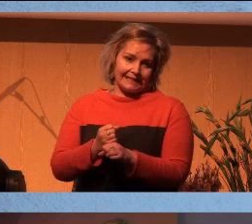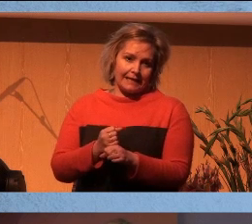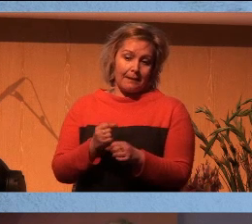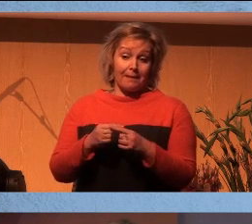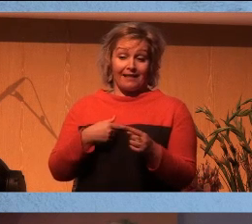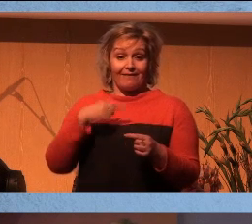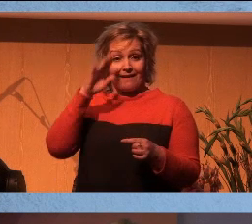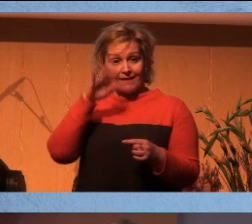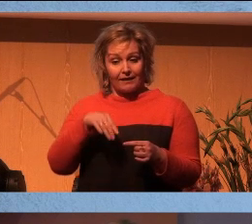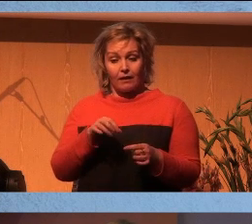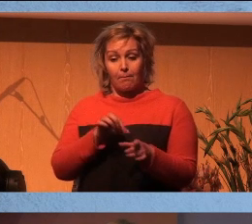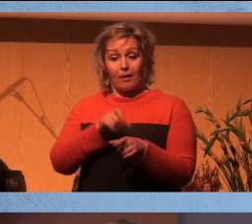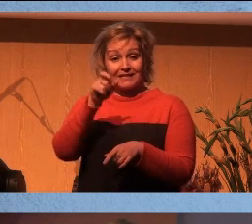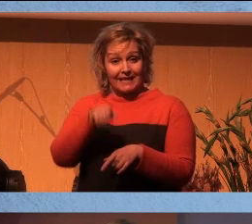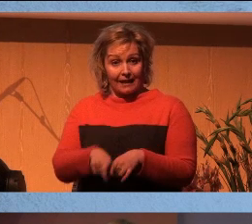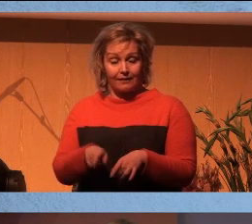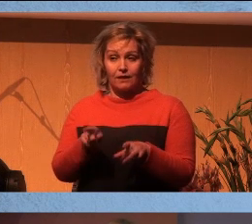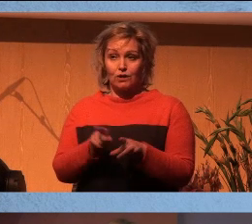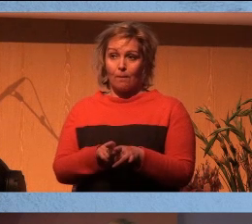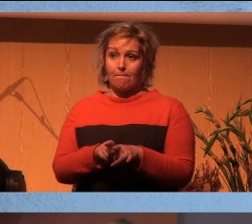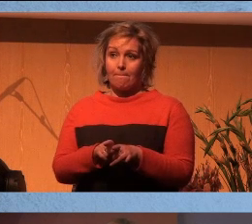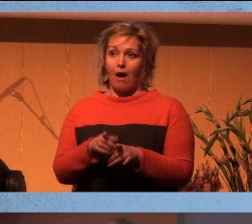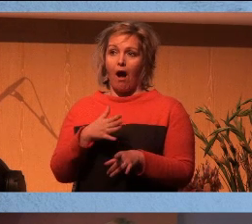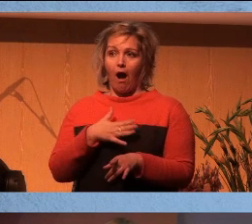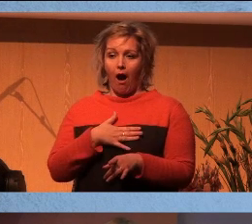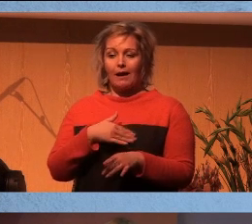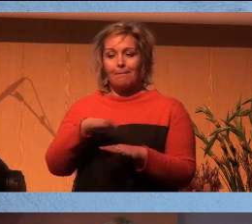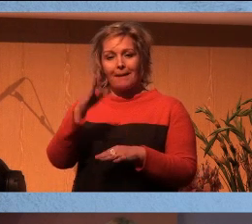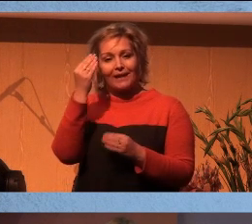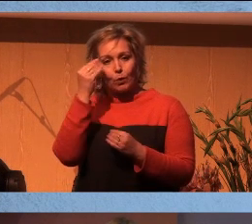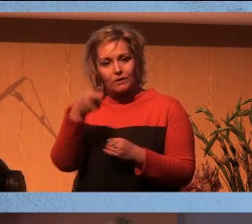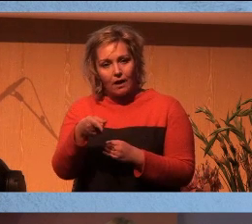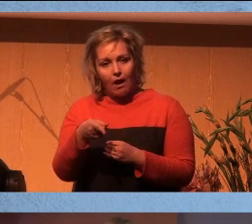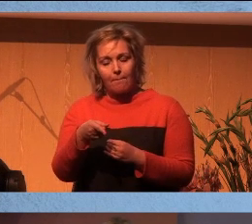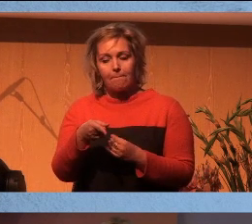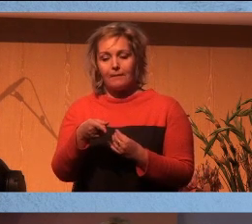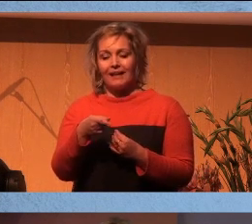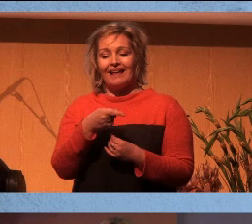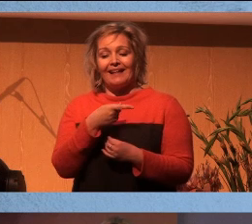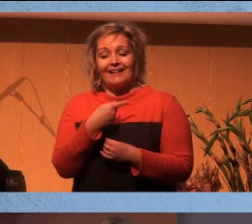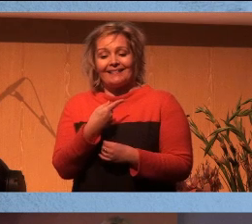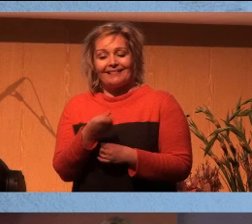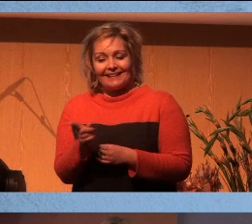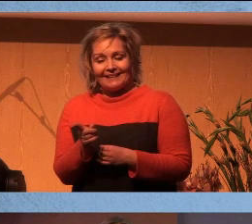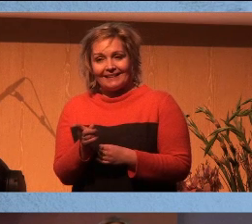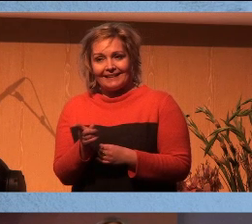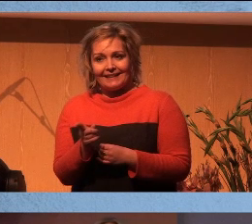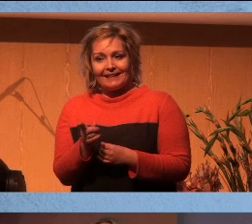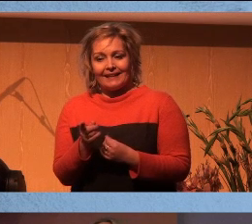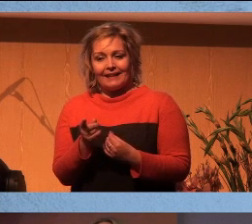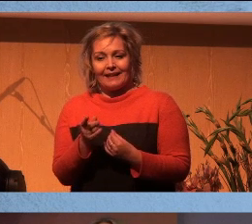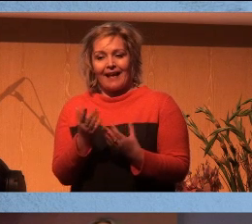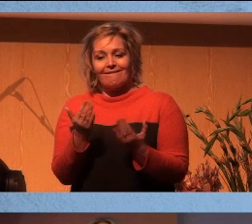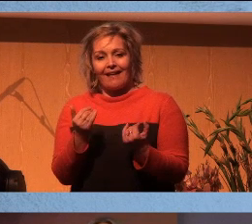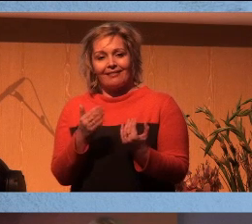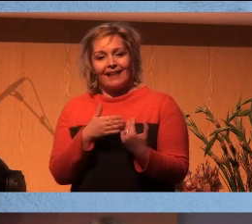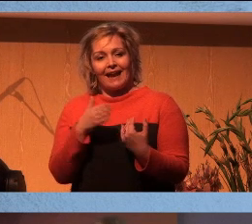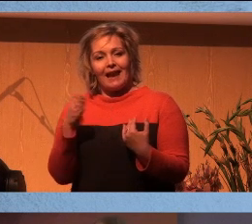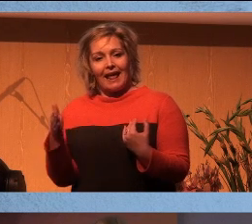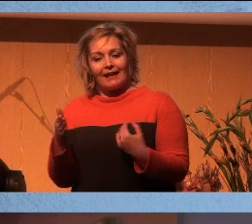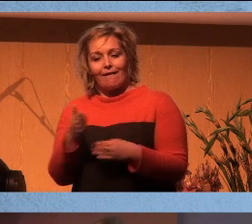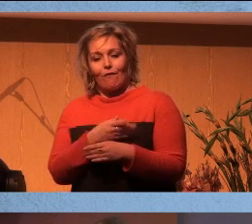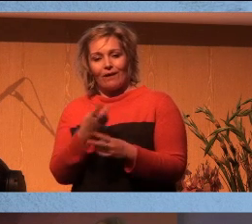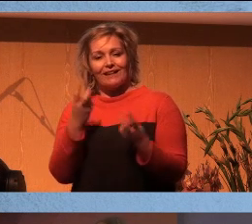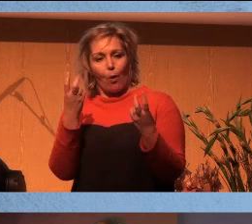Men det man vet at pasienter som har mer kunnskap, de venter ofte litt lenger før de